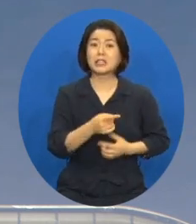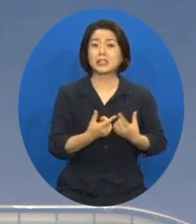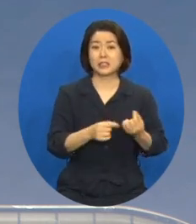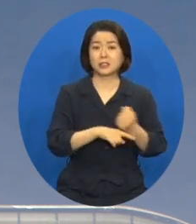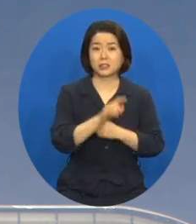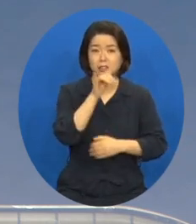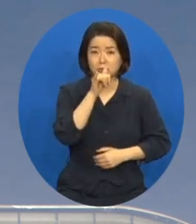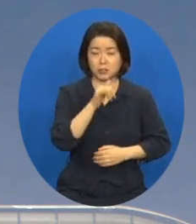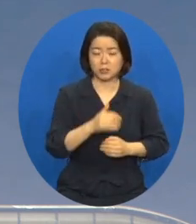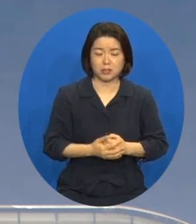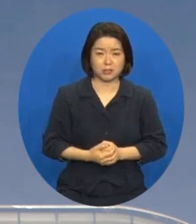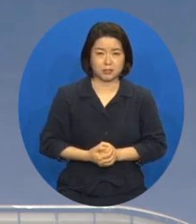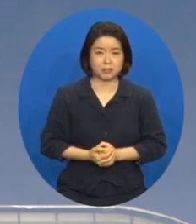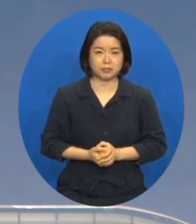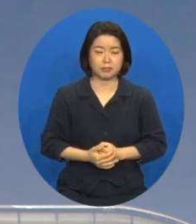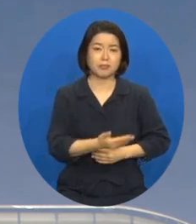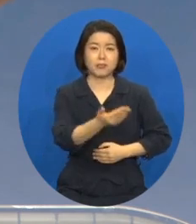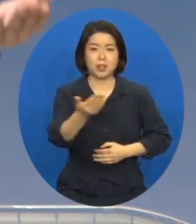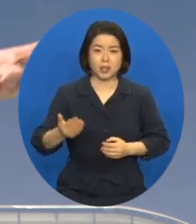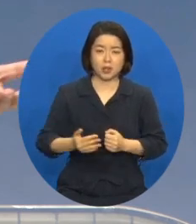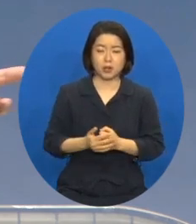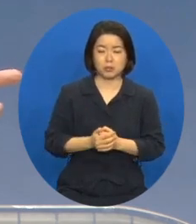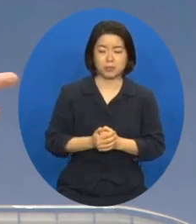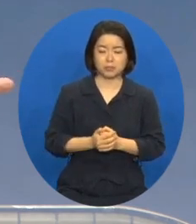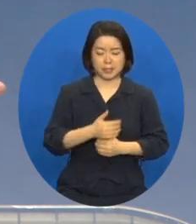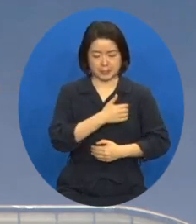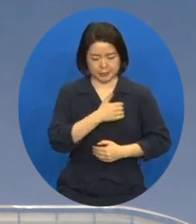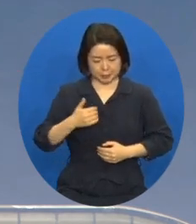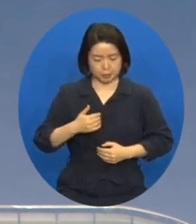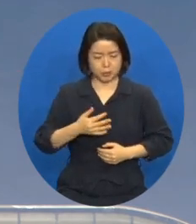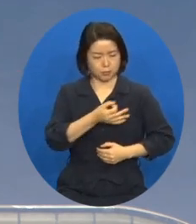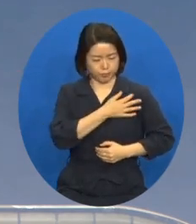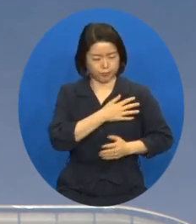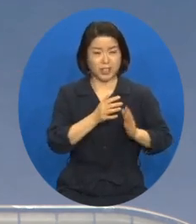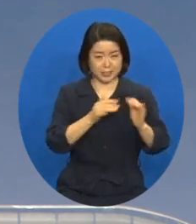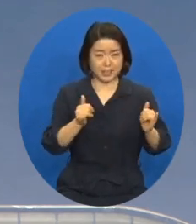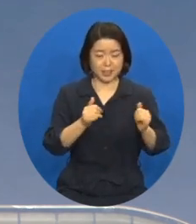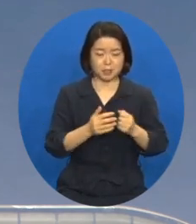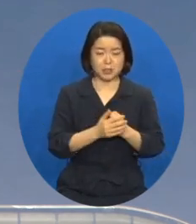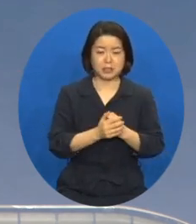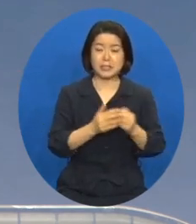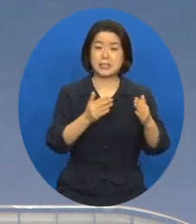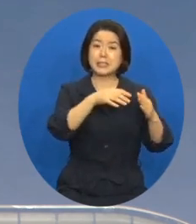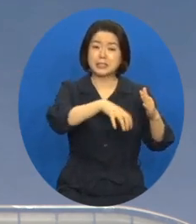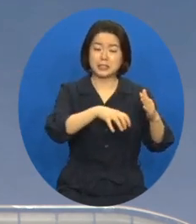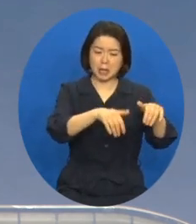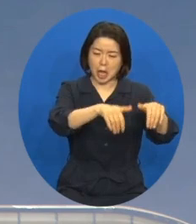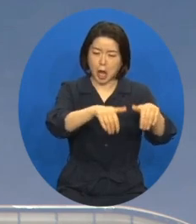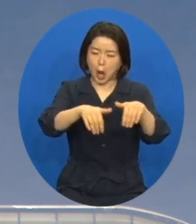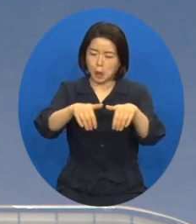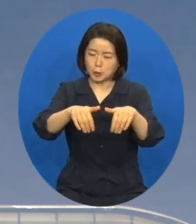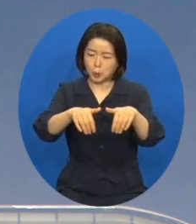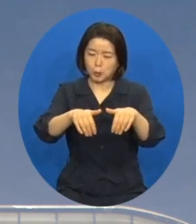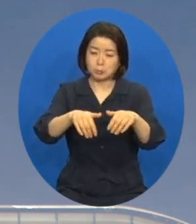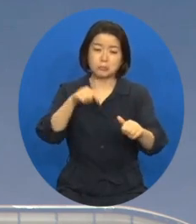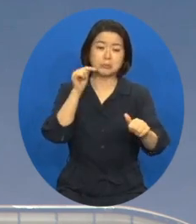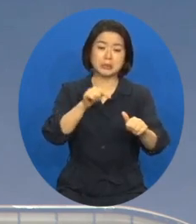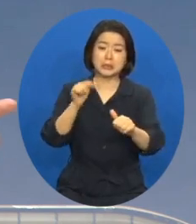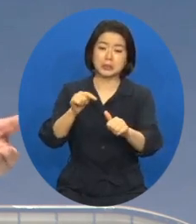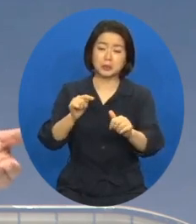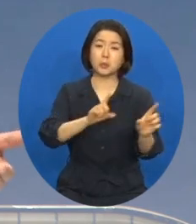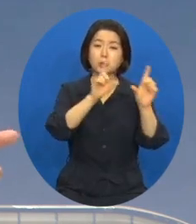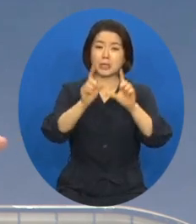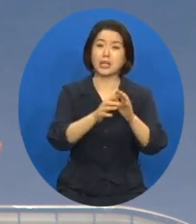뜻이에요. 여러분, 좀 넉넉한 형편에 사는 사람, 그래도 집에 종을 부리고 사는 사람,